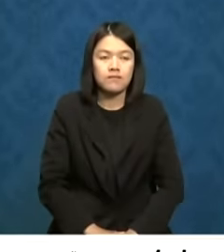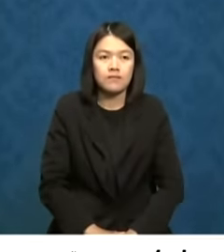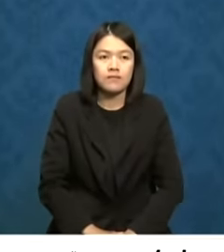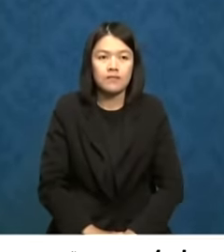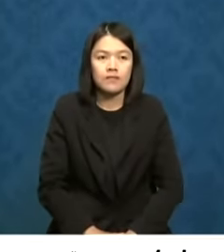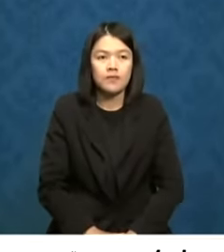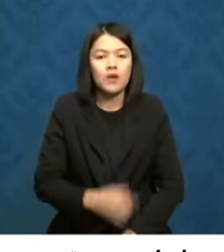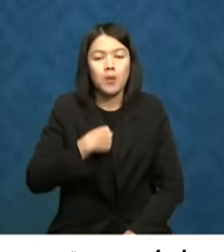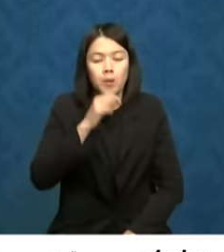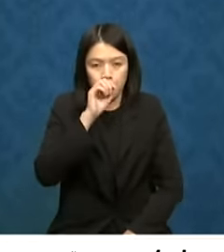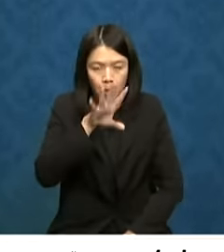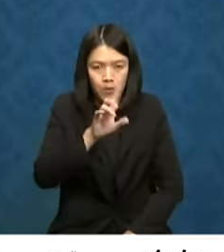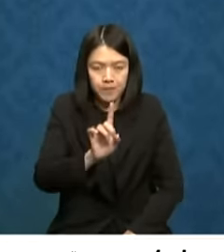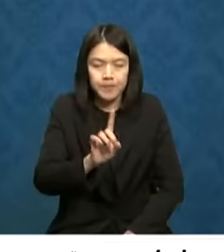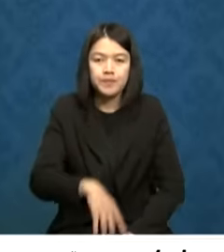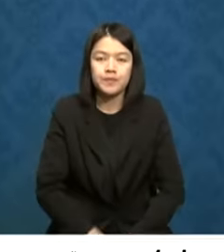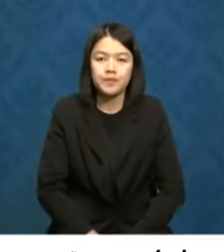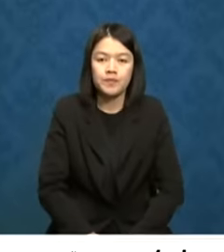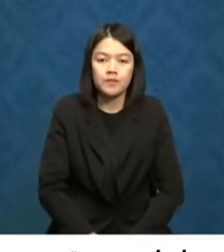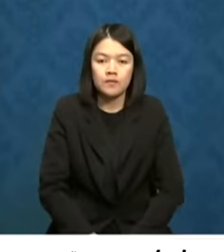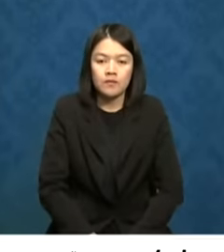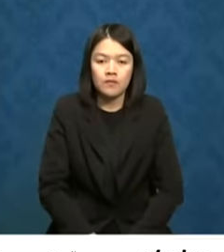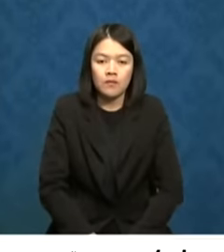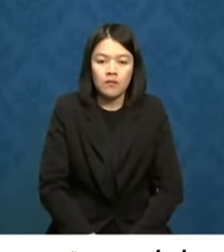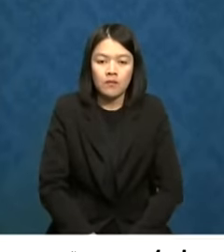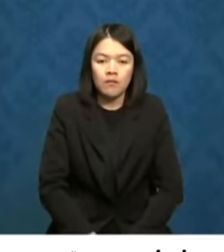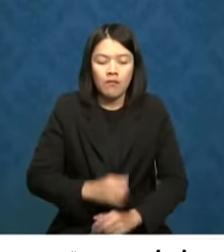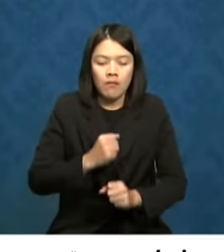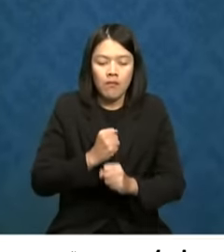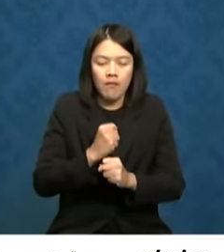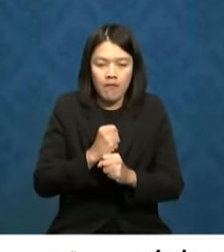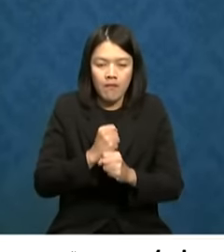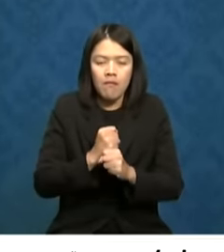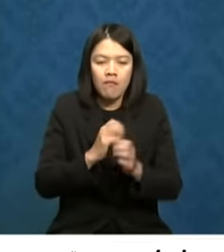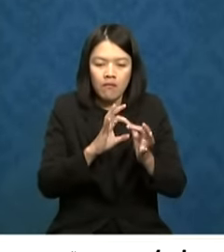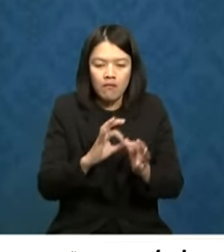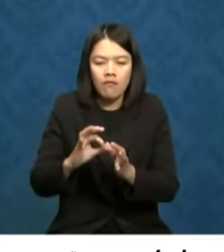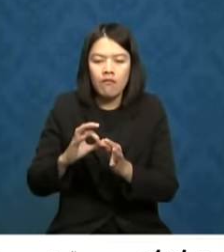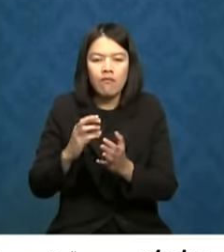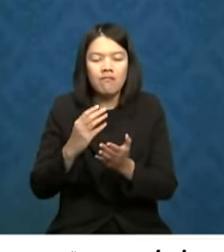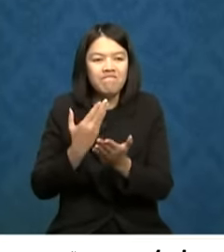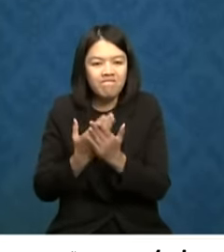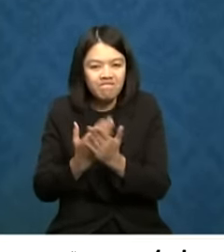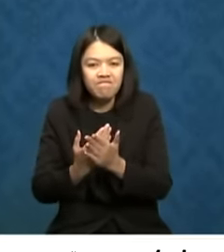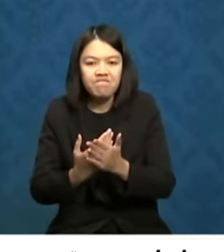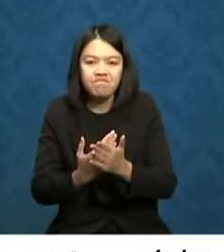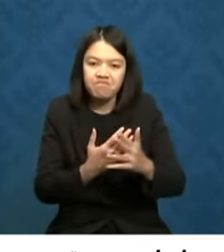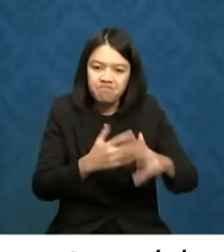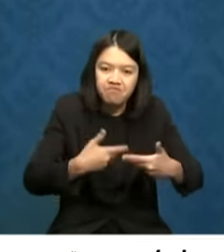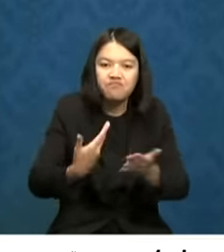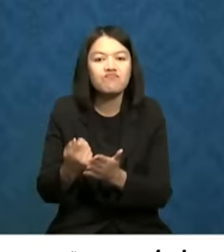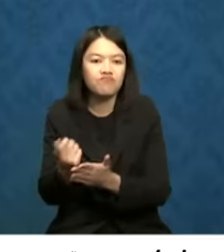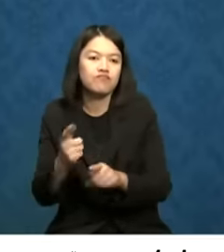อยากจะบอกอย่างนี้นะครับว่าการดำเนินการที่เกี่ยวข้องกับวินัยการเงินการคลังไม่ใช่เฉพาะเรื่อง